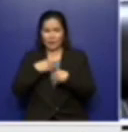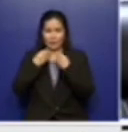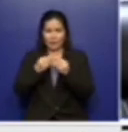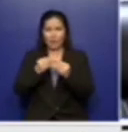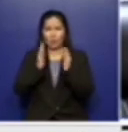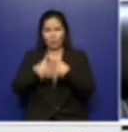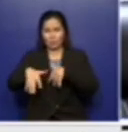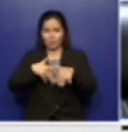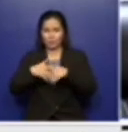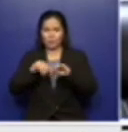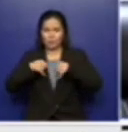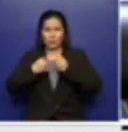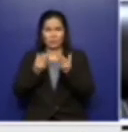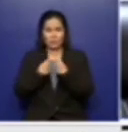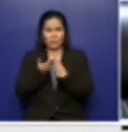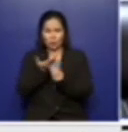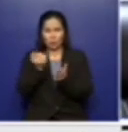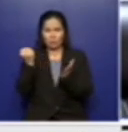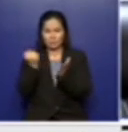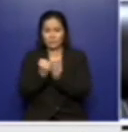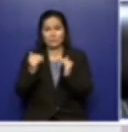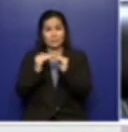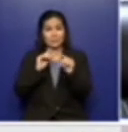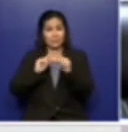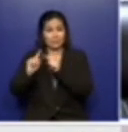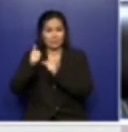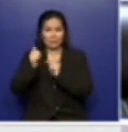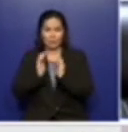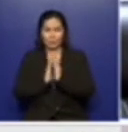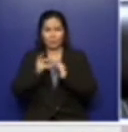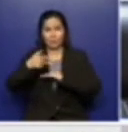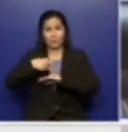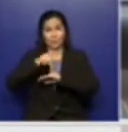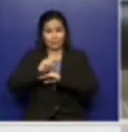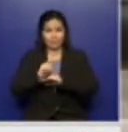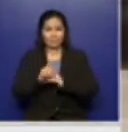บ้านต่อไปครับกราบขอบพระคุณท่านประธานครับ ครับขอบคุณครับต่อไปคุณ